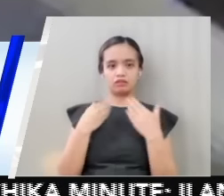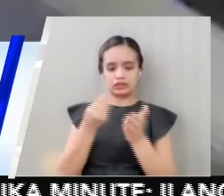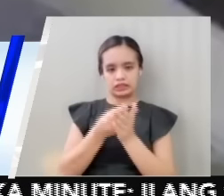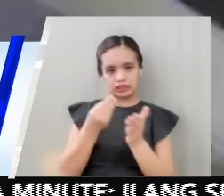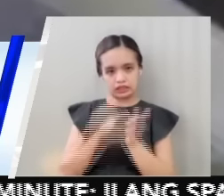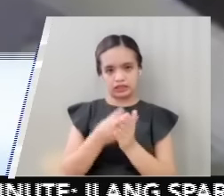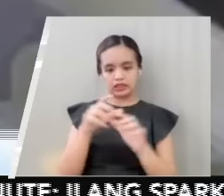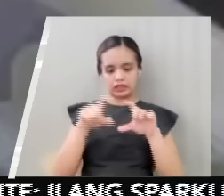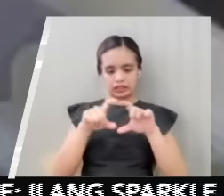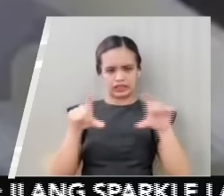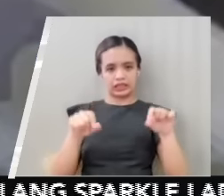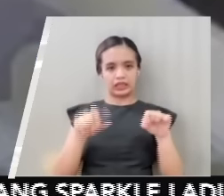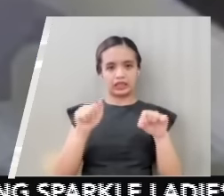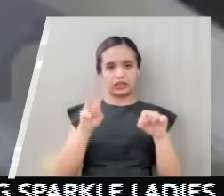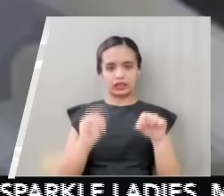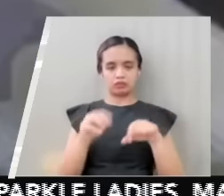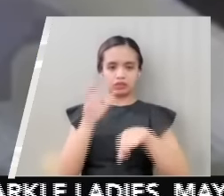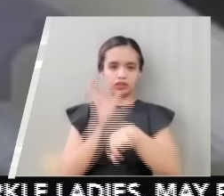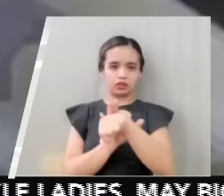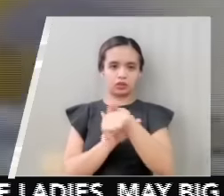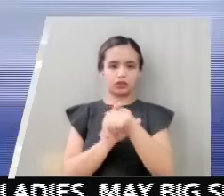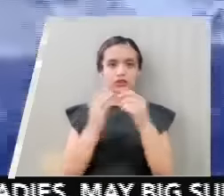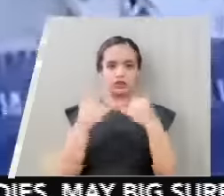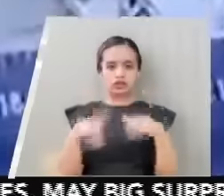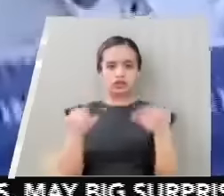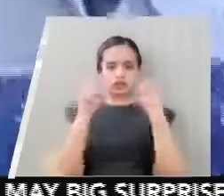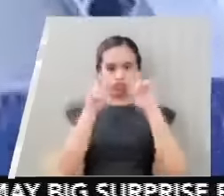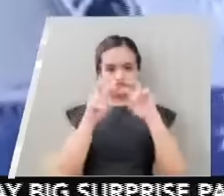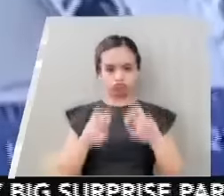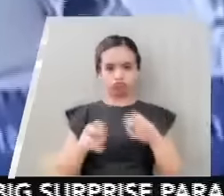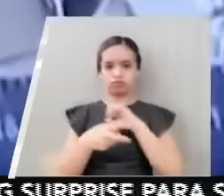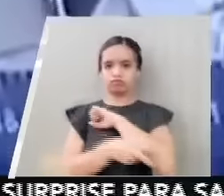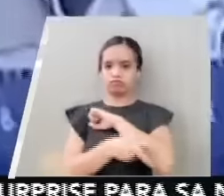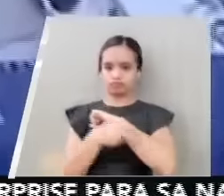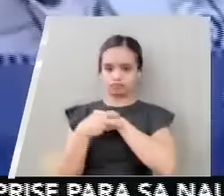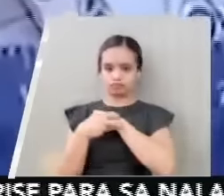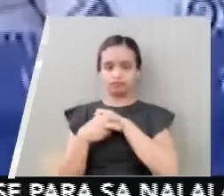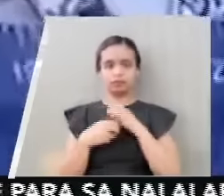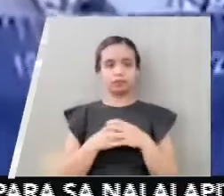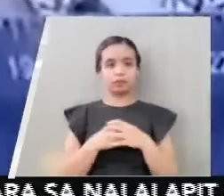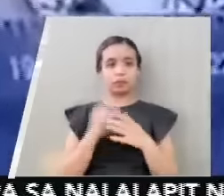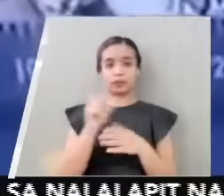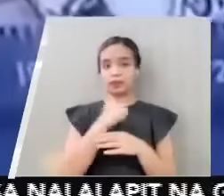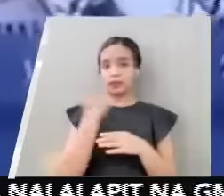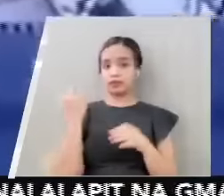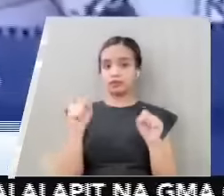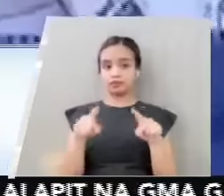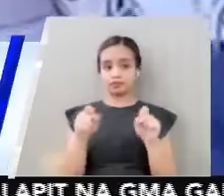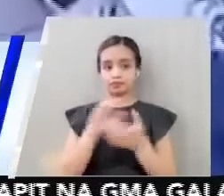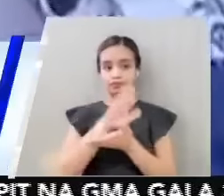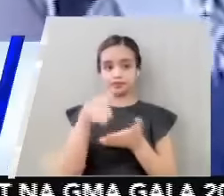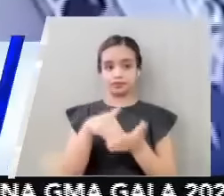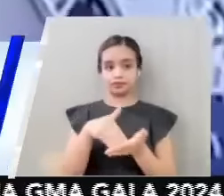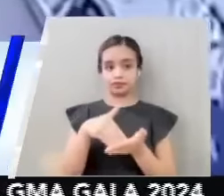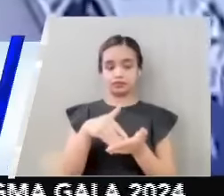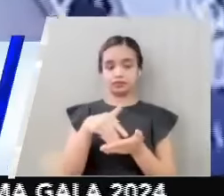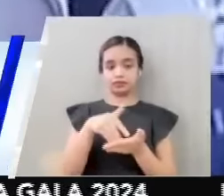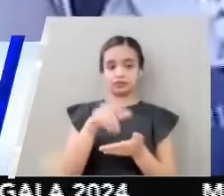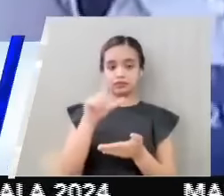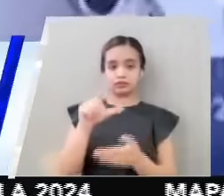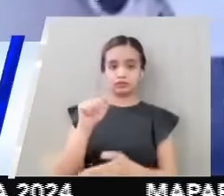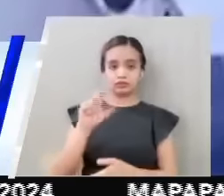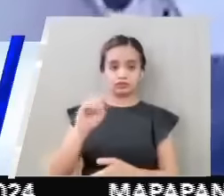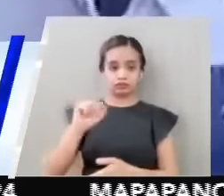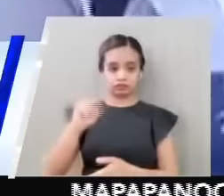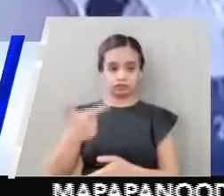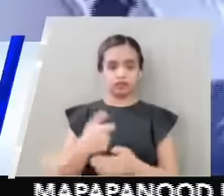relo. Iniimbestigahan pa ang pagnanakaw. Sa isang shopping center sa Lawag City, huli ka mang isang menor de edad na tumangay